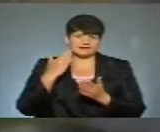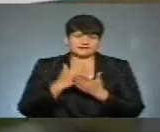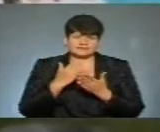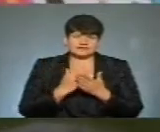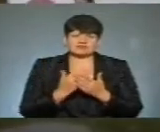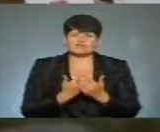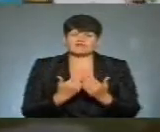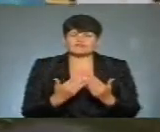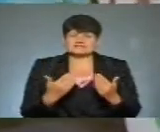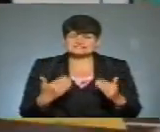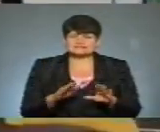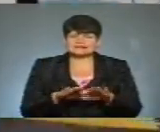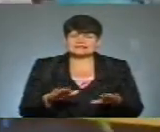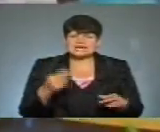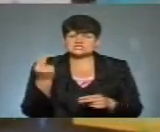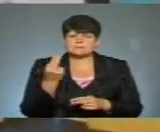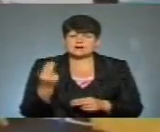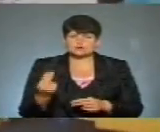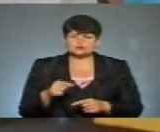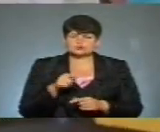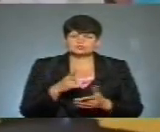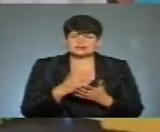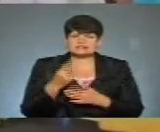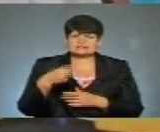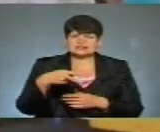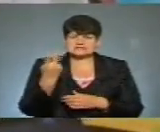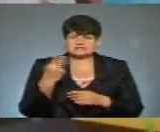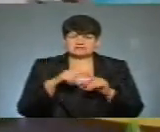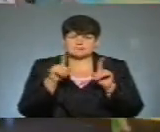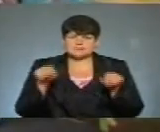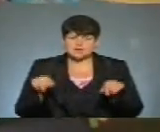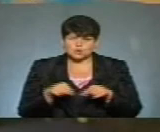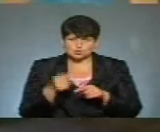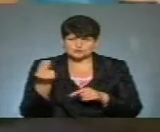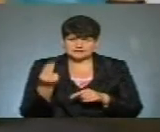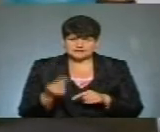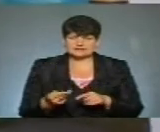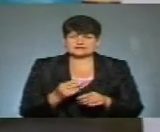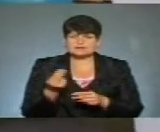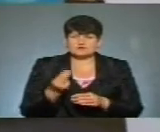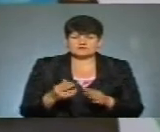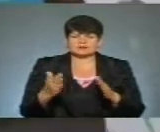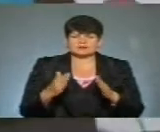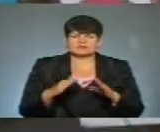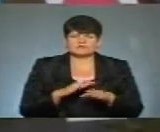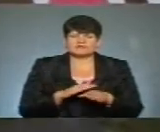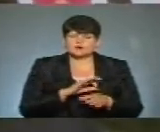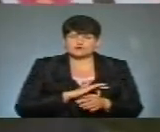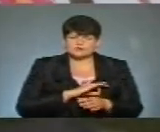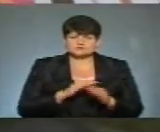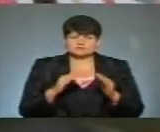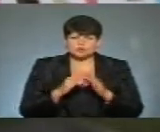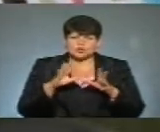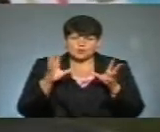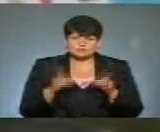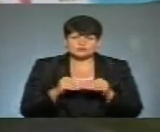розміщена виставка дитячих малюнків. Тут є 22 малюнки, які намалювали вихованці відділення комплексної реабілітації дітей